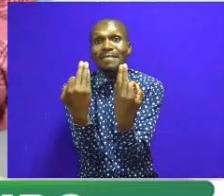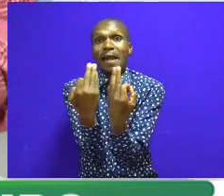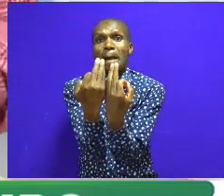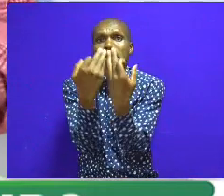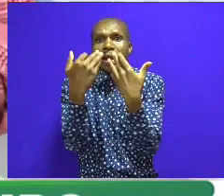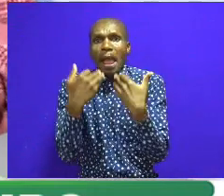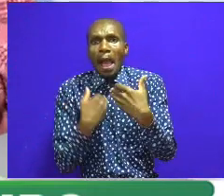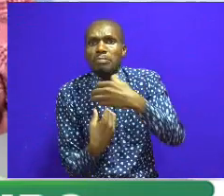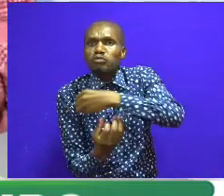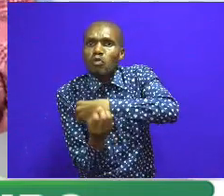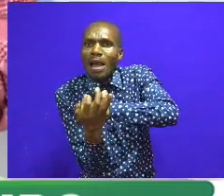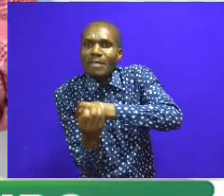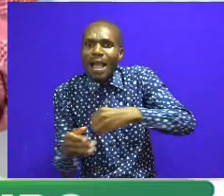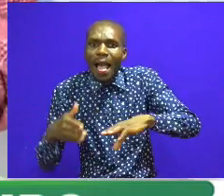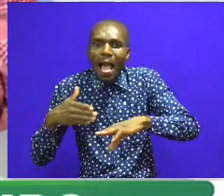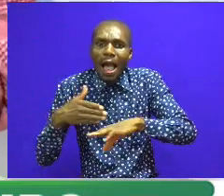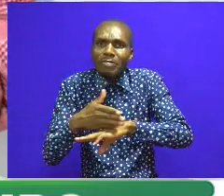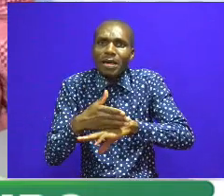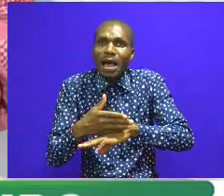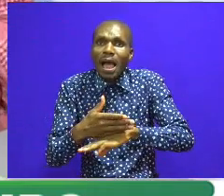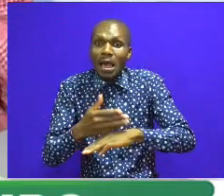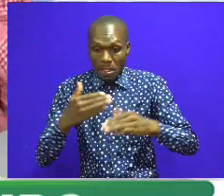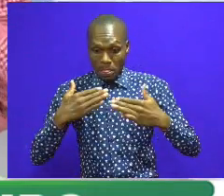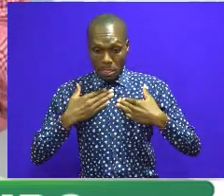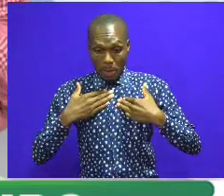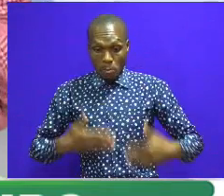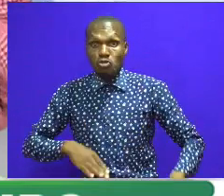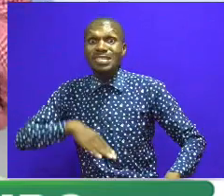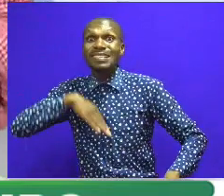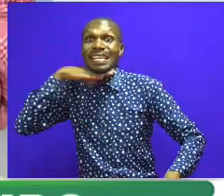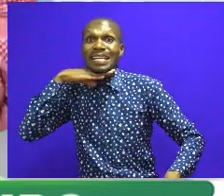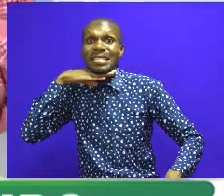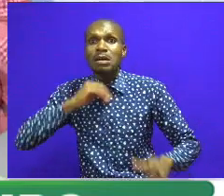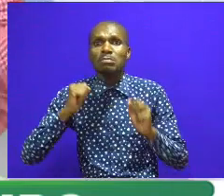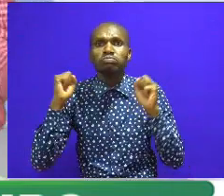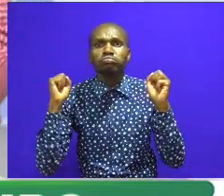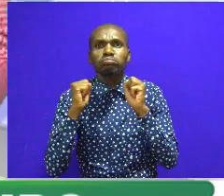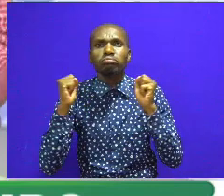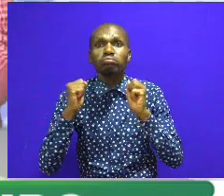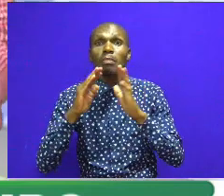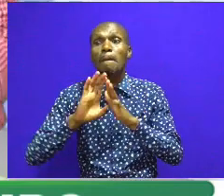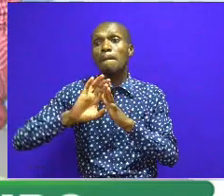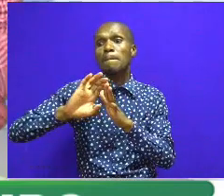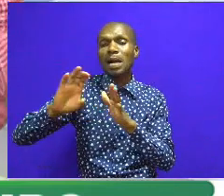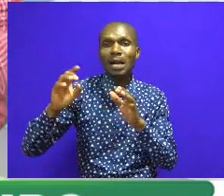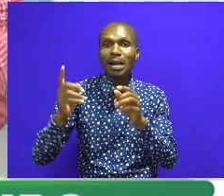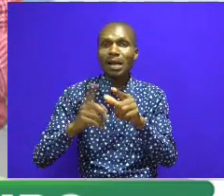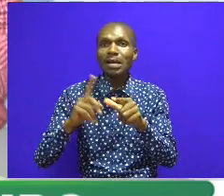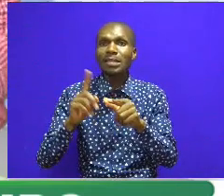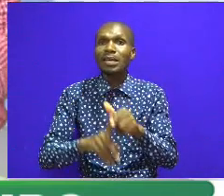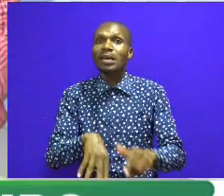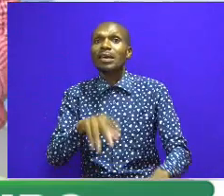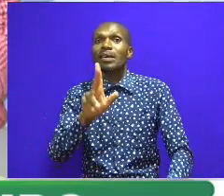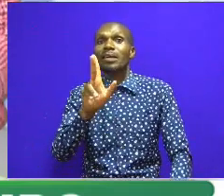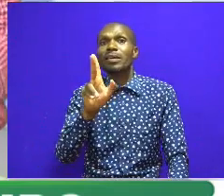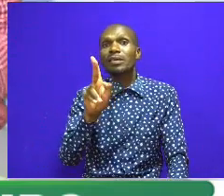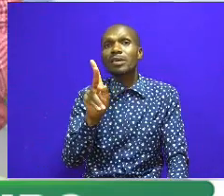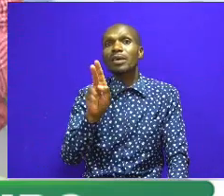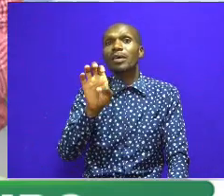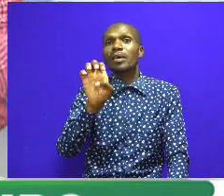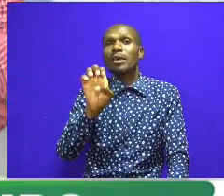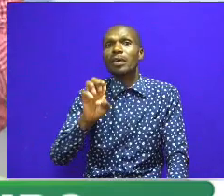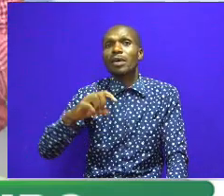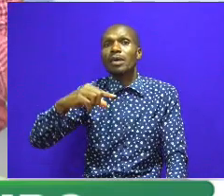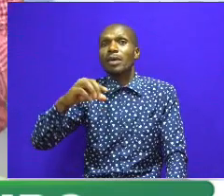bakoera maiga yogo tindo koroko muga koina korini wa sengendo chinse mo sase ekenyoro kia ekegogi egotoken semeri